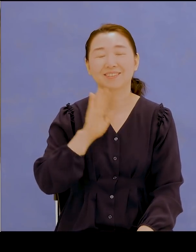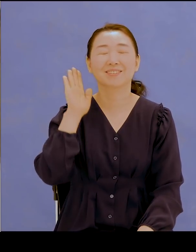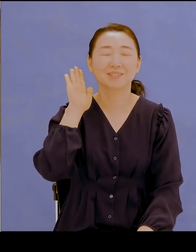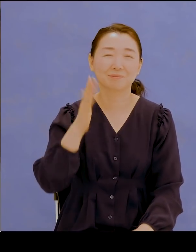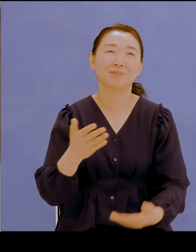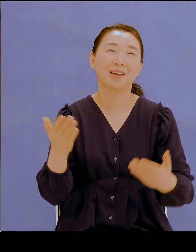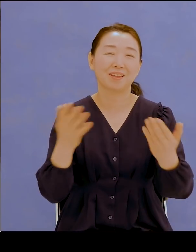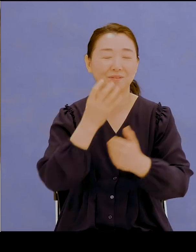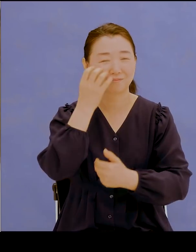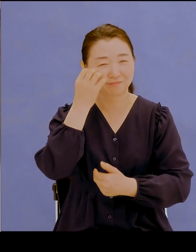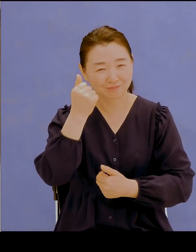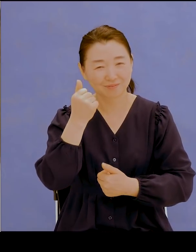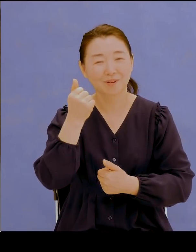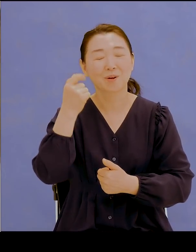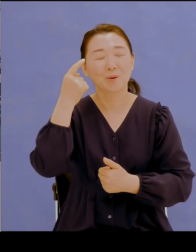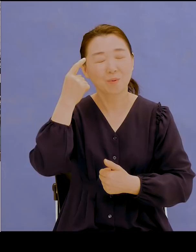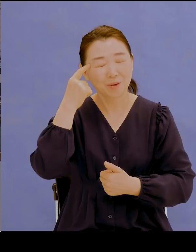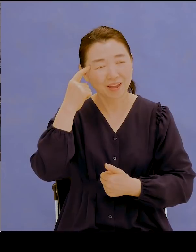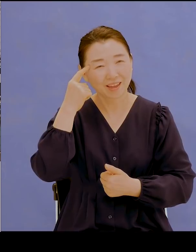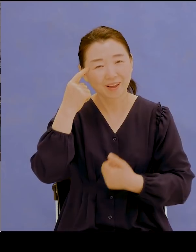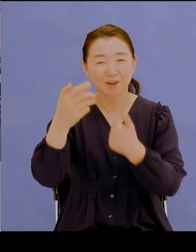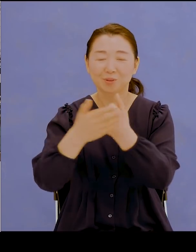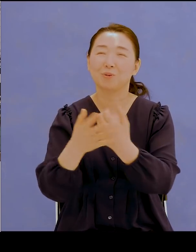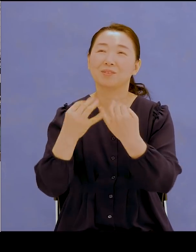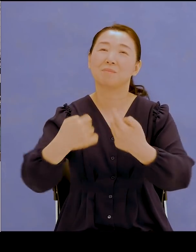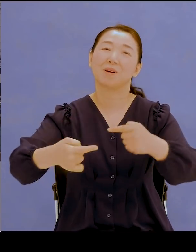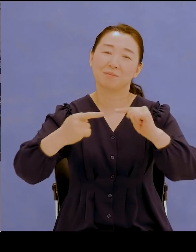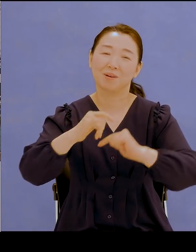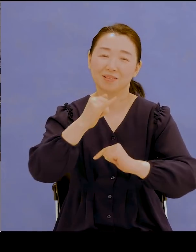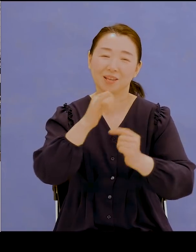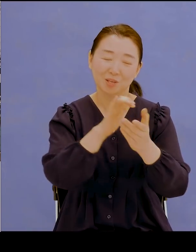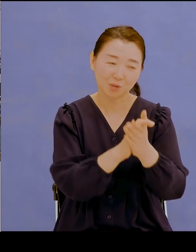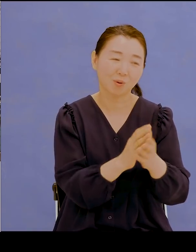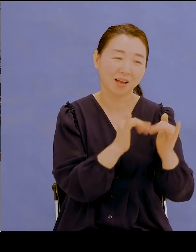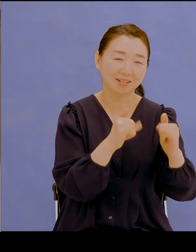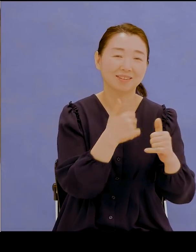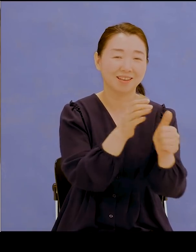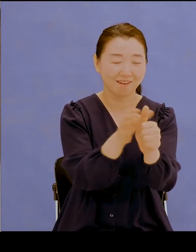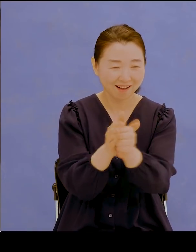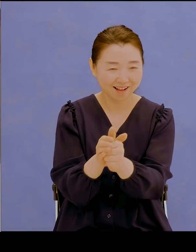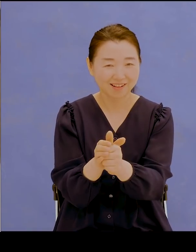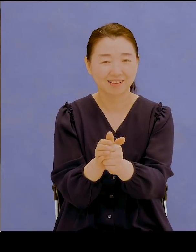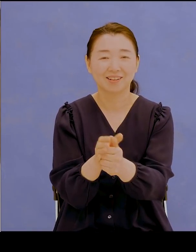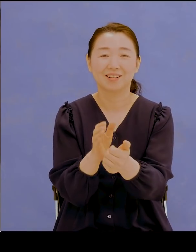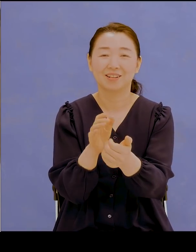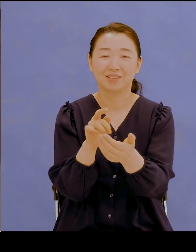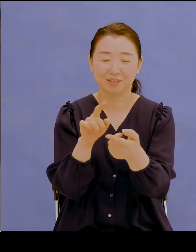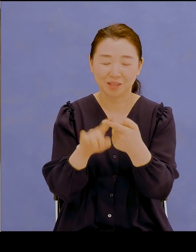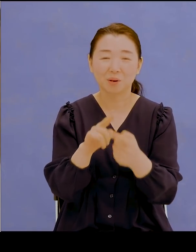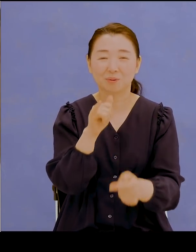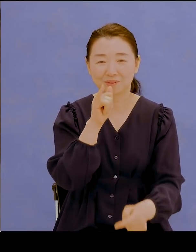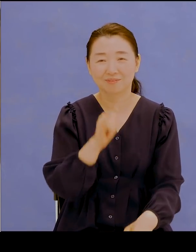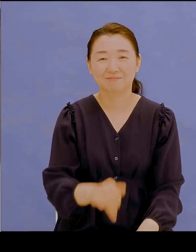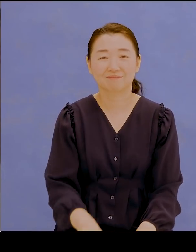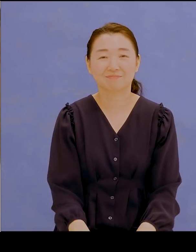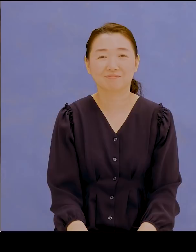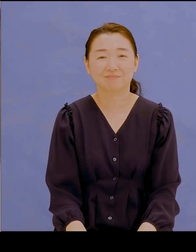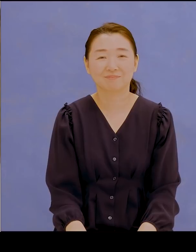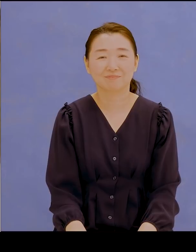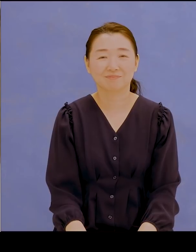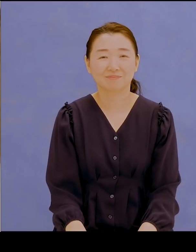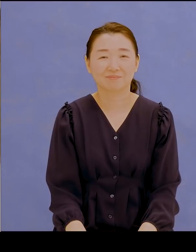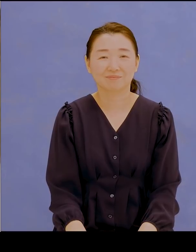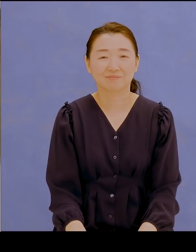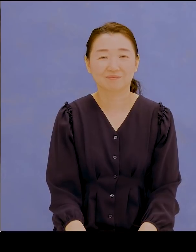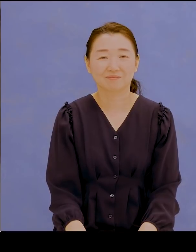게 좀 수월해서 하나님께서 동역자도 너무 많이 보내주시고 기도할 사람 각자의 역할들을 또 맡아서 또 하게 해주시고 예